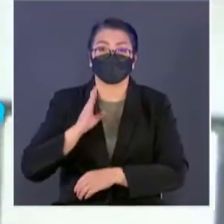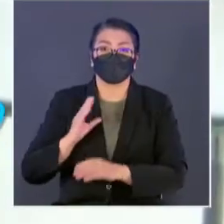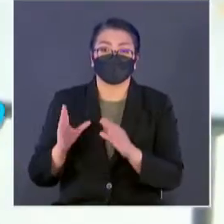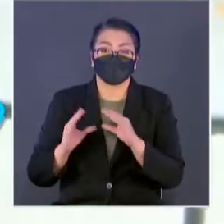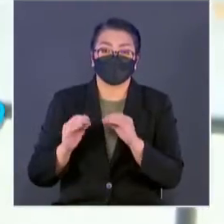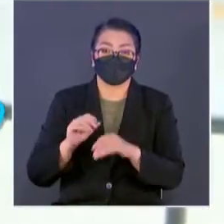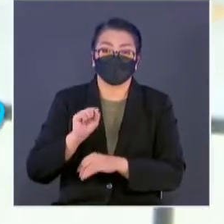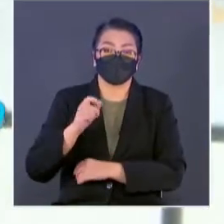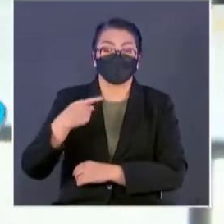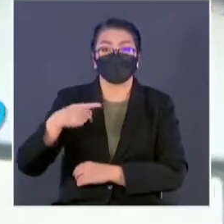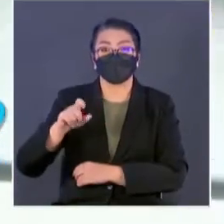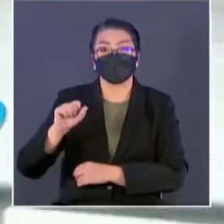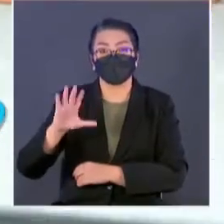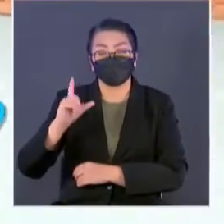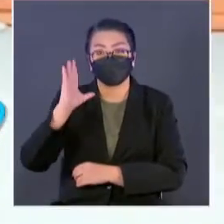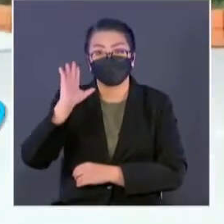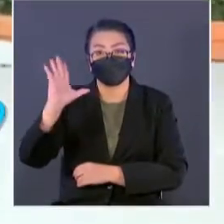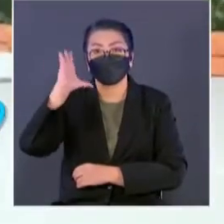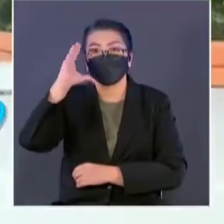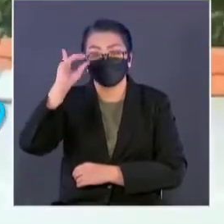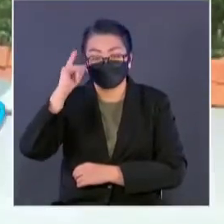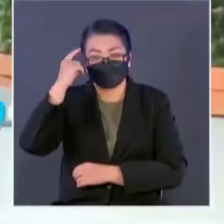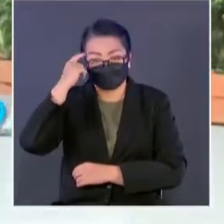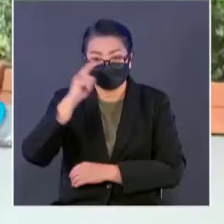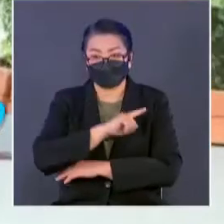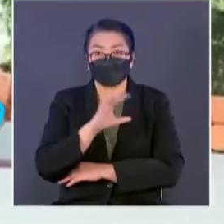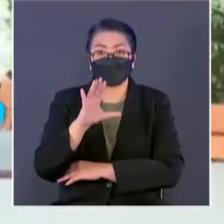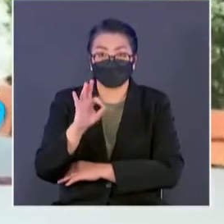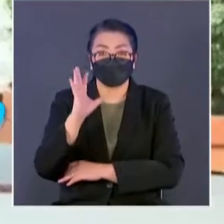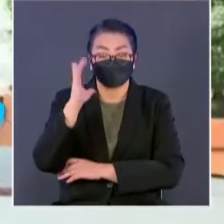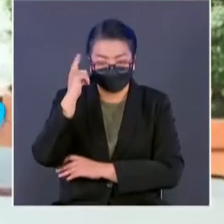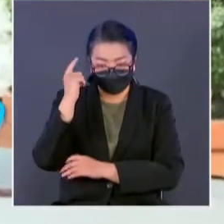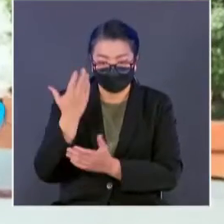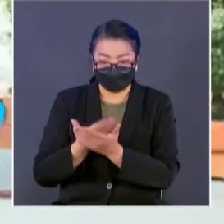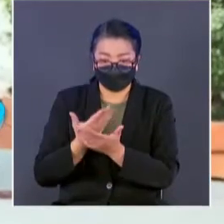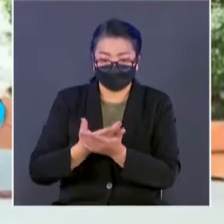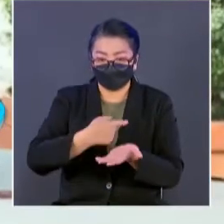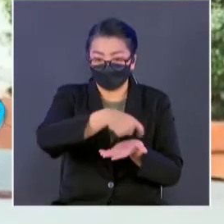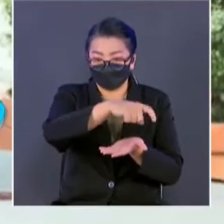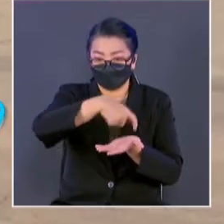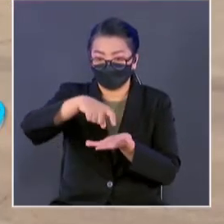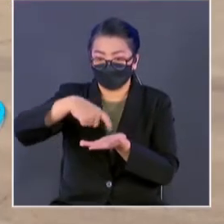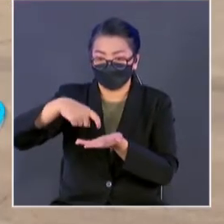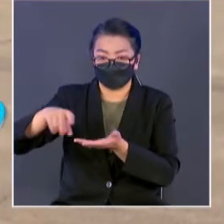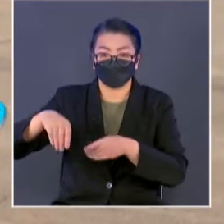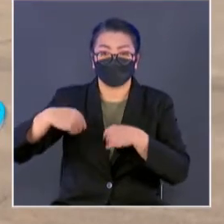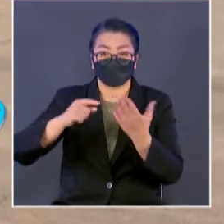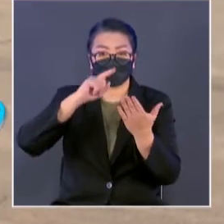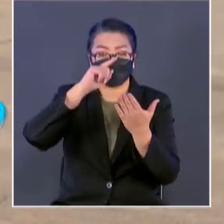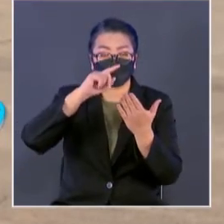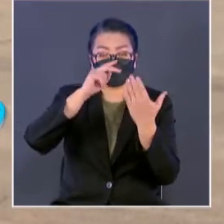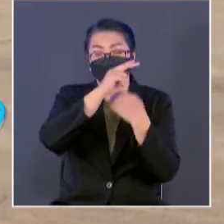รุ่งนี้ก็คือวันที่9ธันวาคมค่ะคาดว่าจะสามารถจ่ายให้กับโรงพยาบาลทั่วประเทศได้ไม่เกินวันที่16ธันวาค